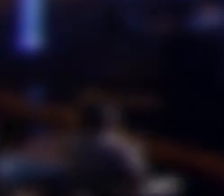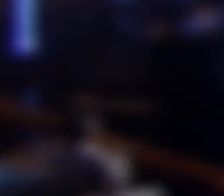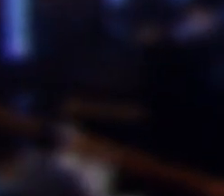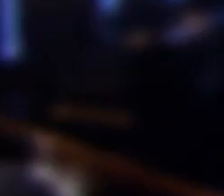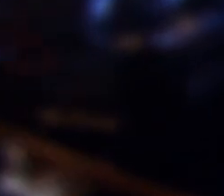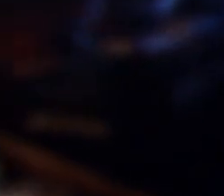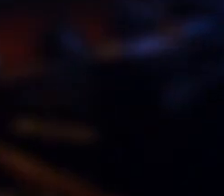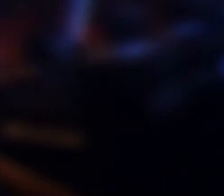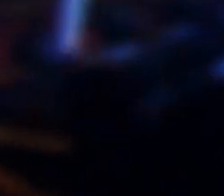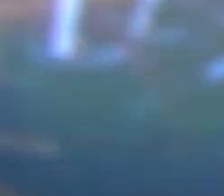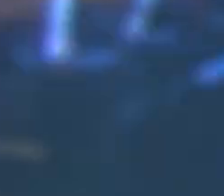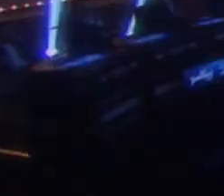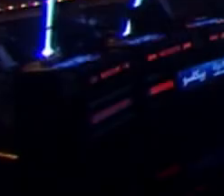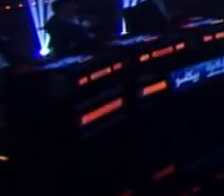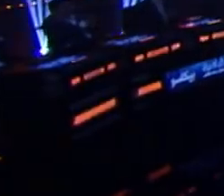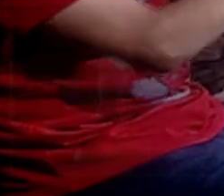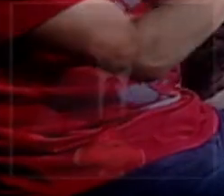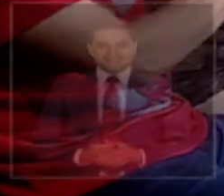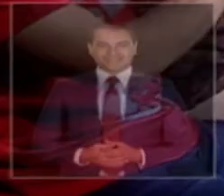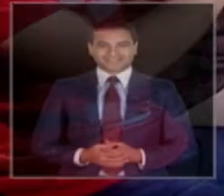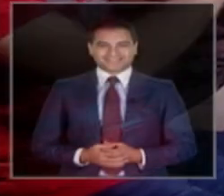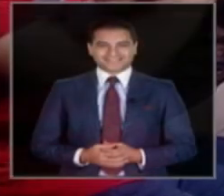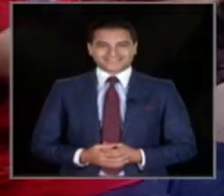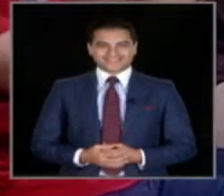مع الروائي عصام يوسف.